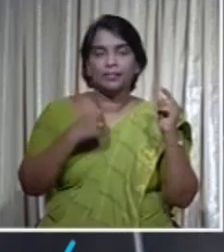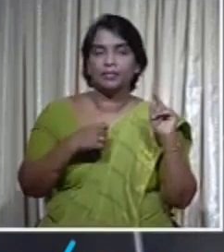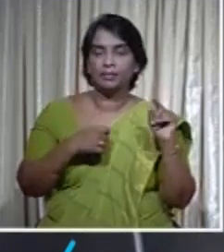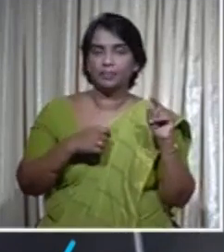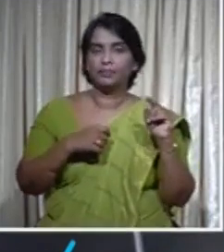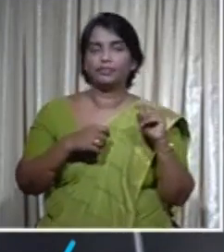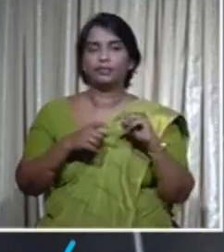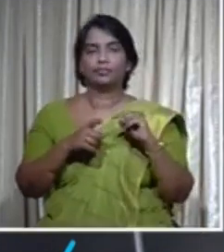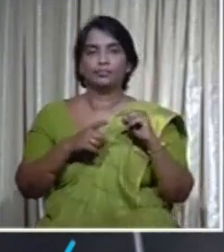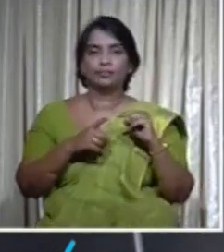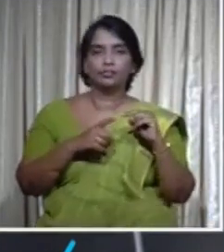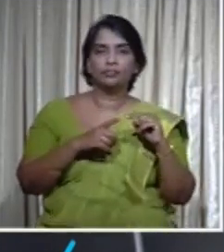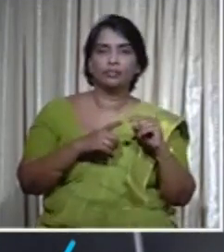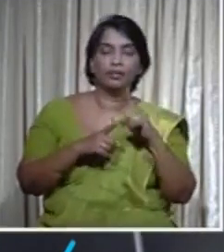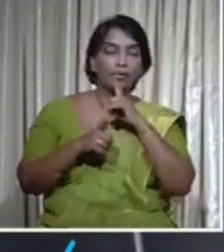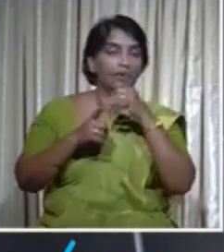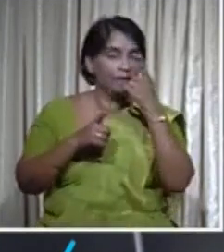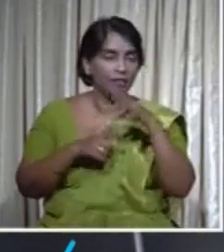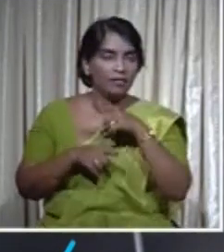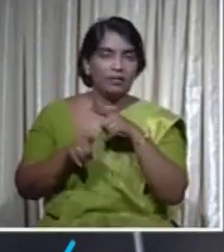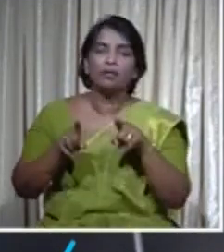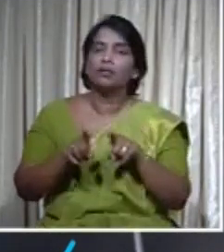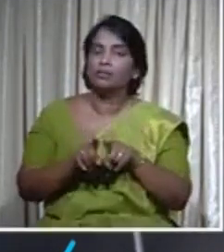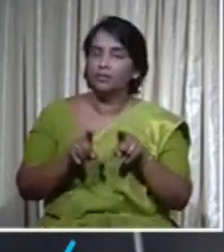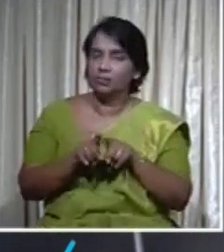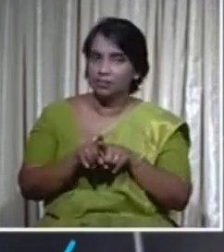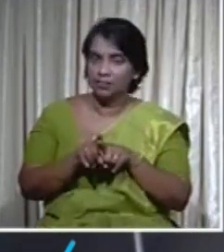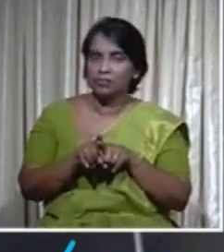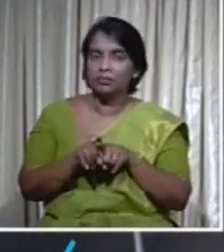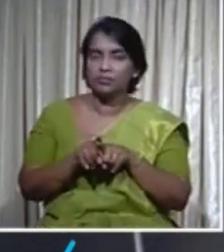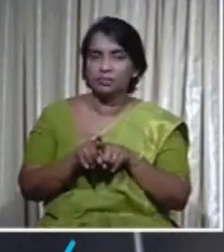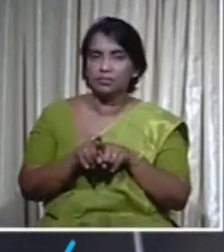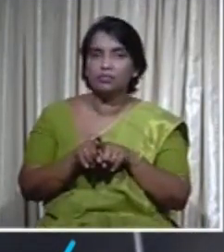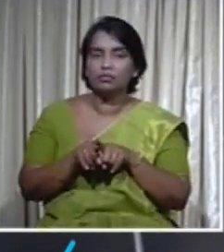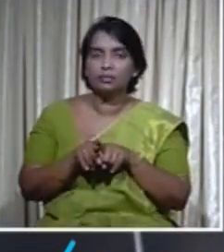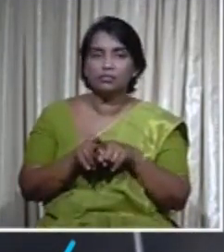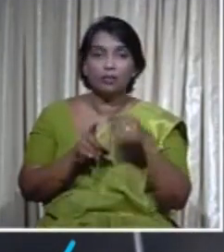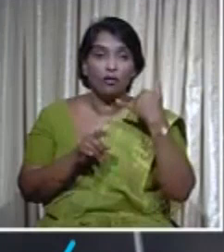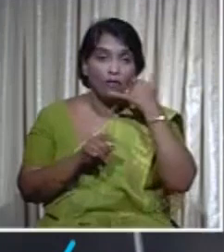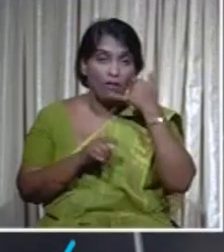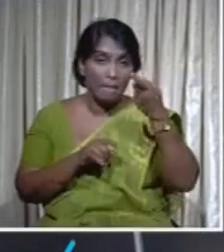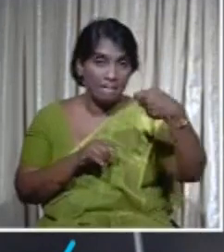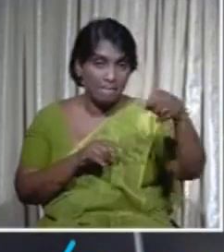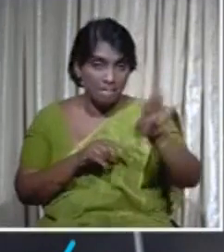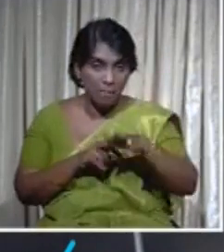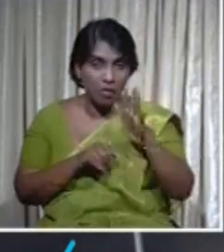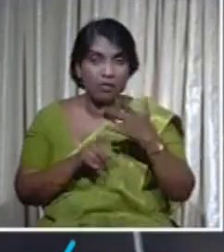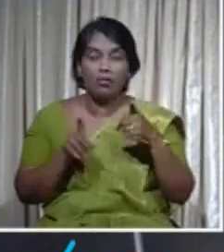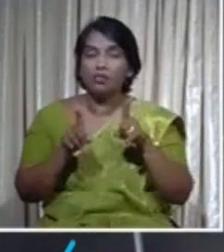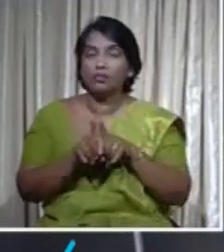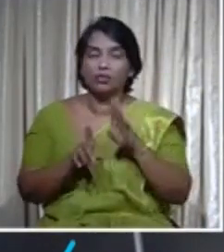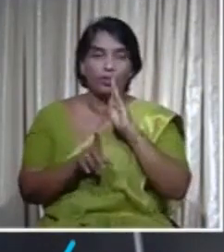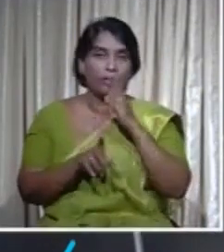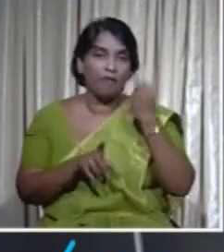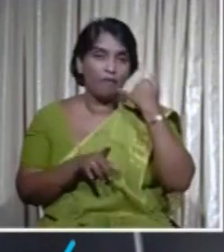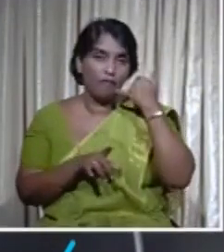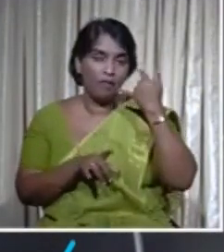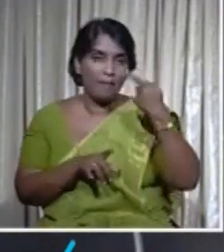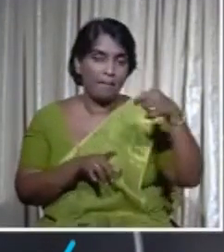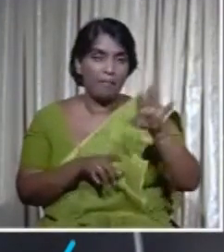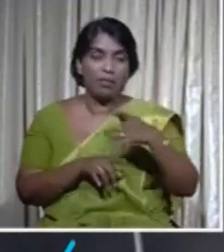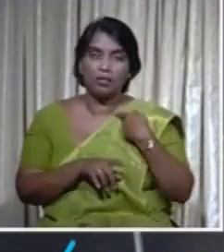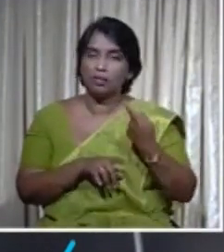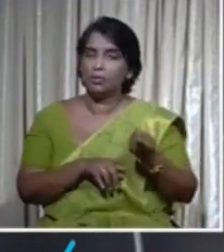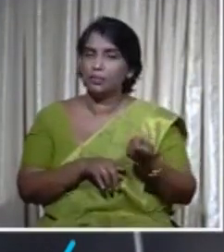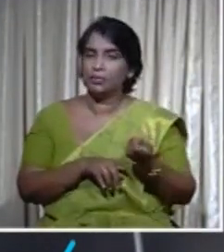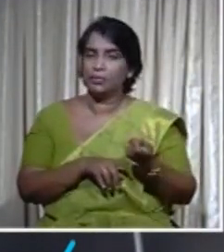தொலை ஒரு போன் வாங்குவதாக இருந்தால் மிக மோசமான விலை உயர்வை சந்தித்து தான் அந்த குழந்தைகள் அந்த